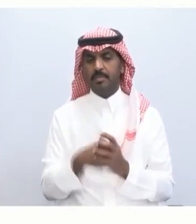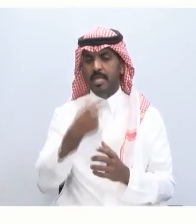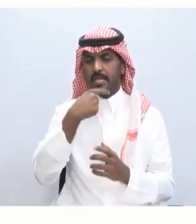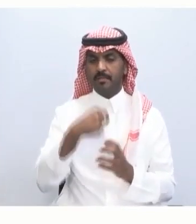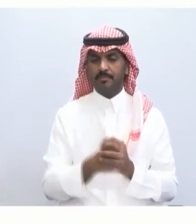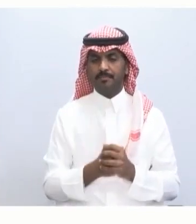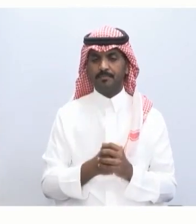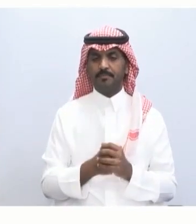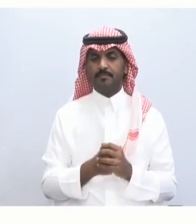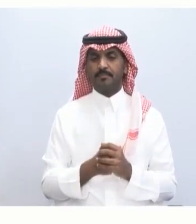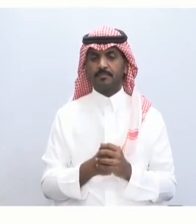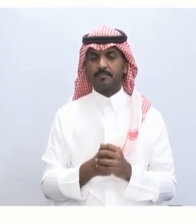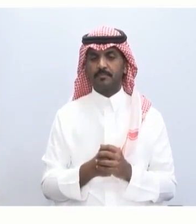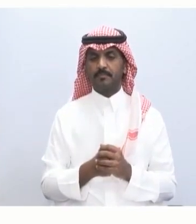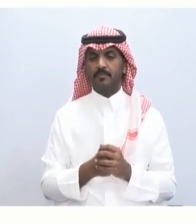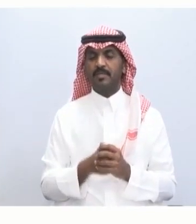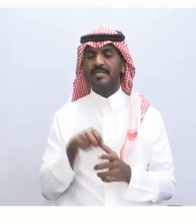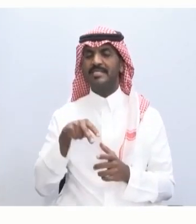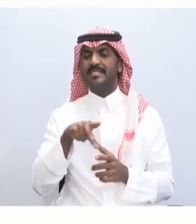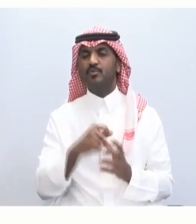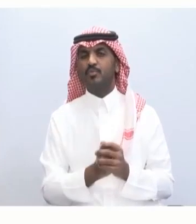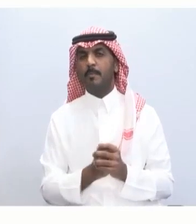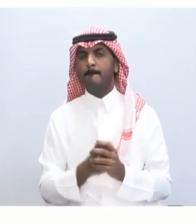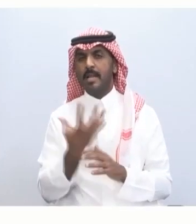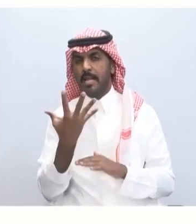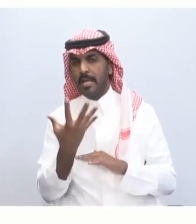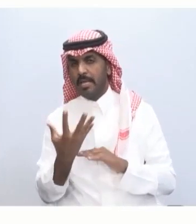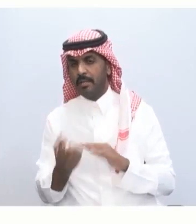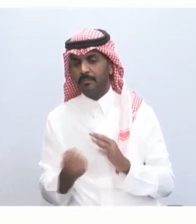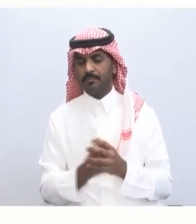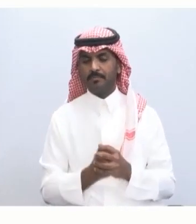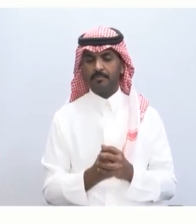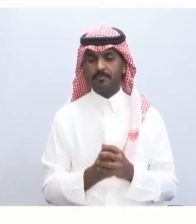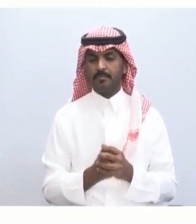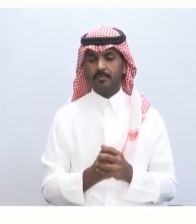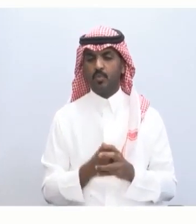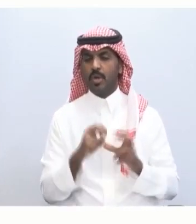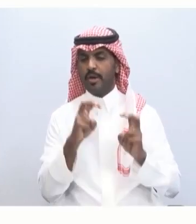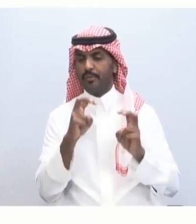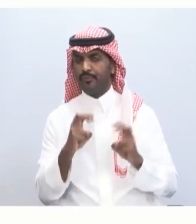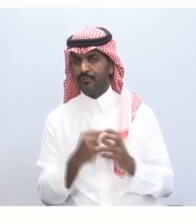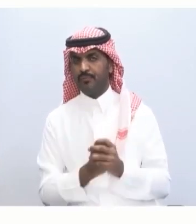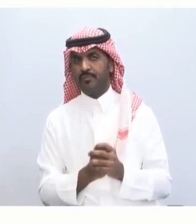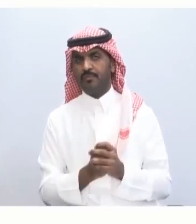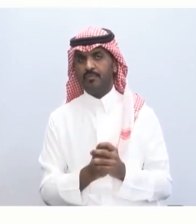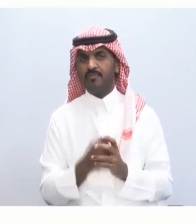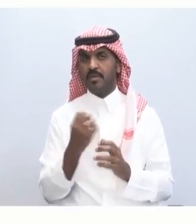الرياض وكان يسير ليلا ويقف نهارا اي لا